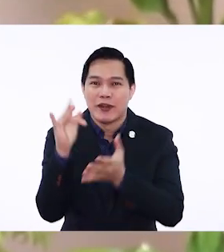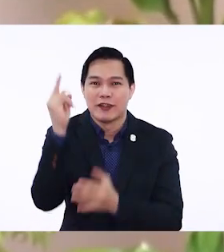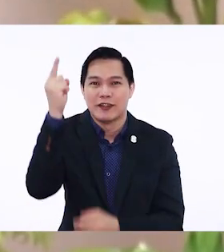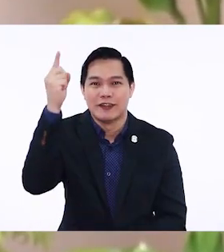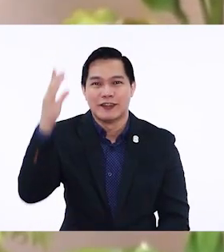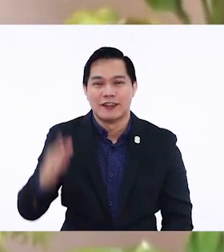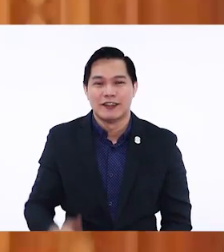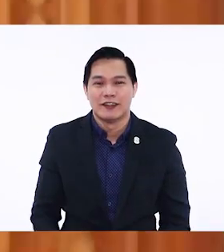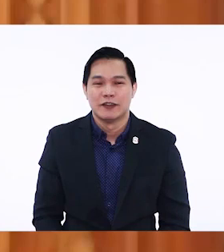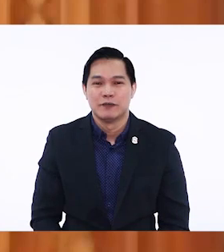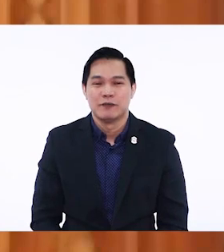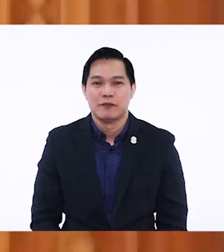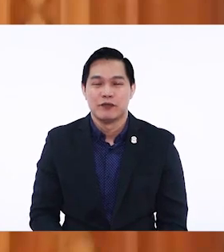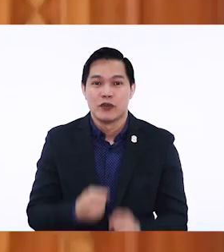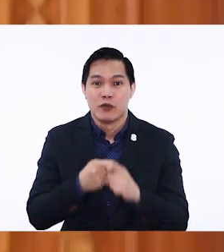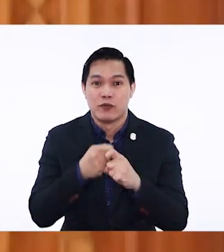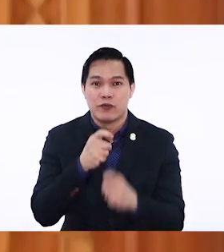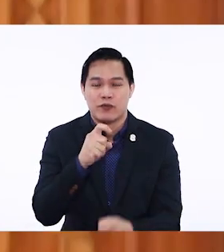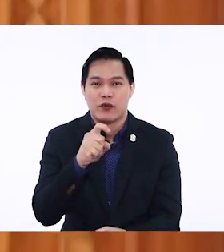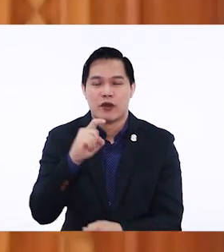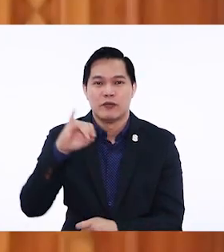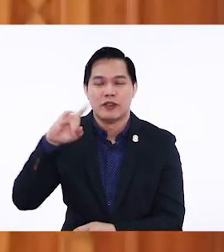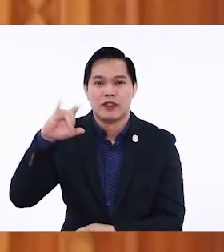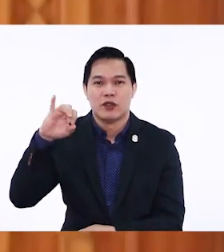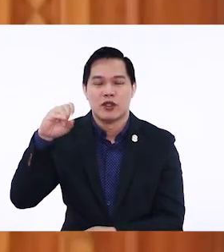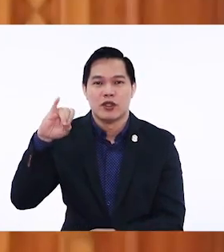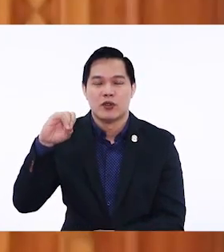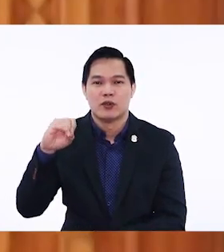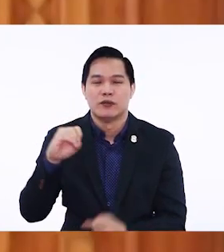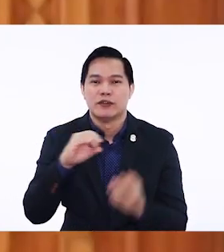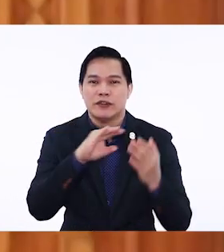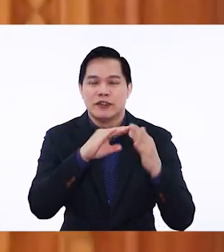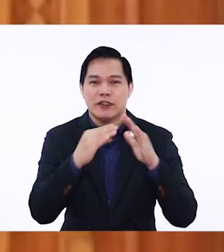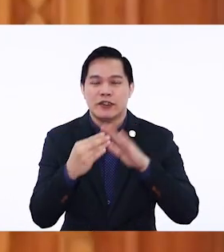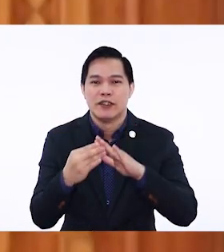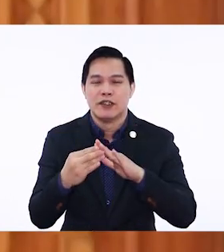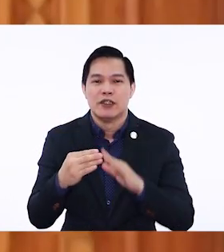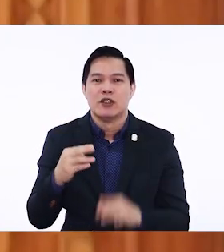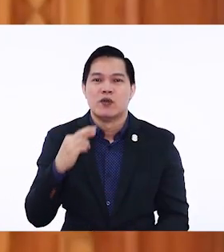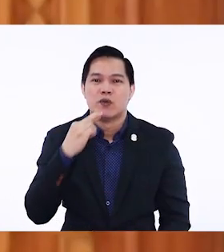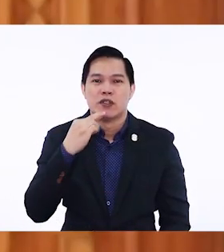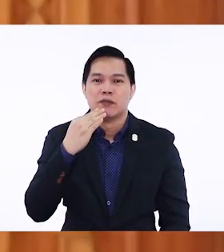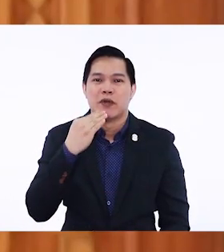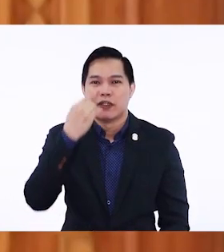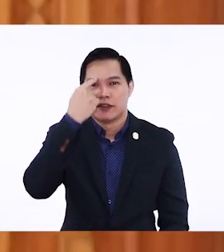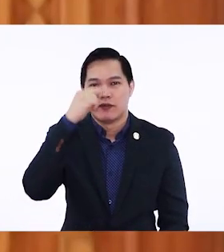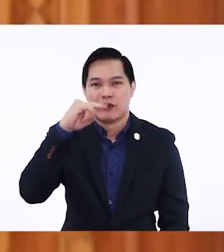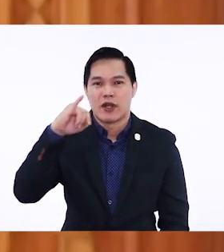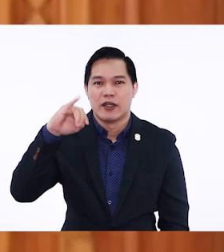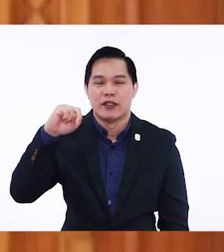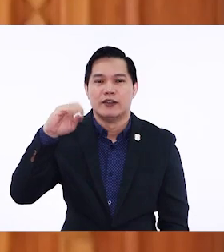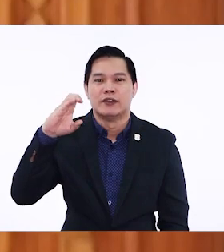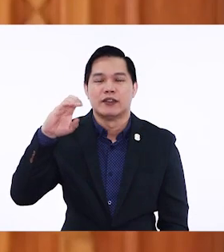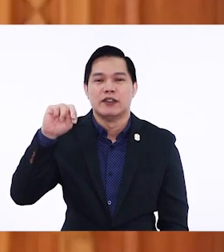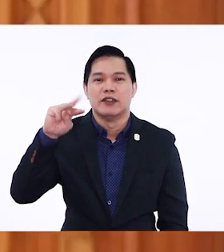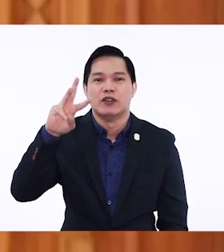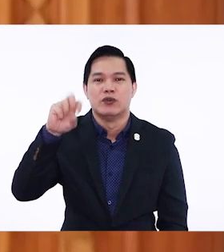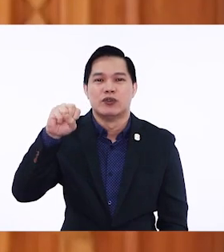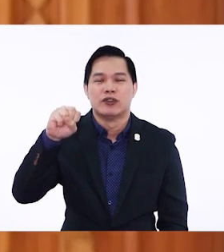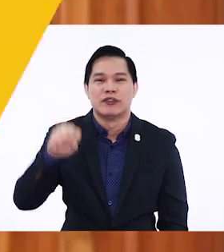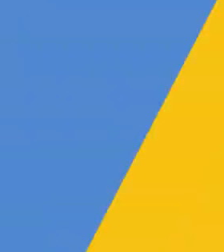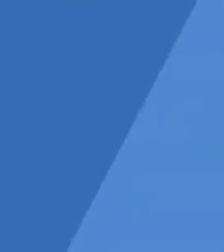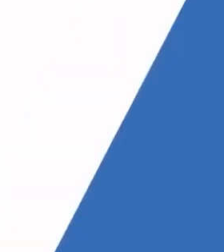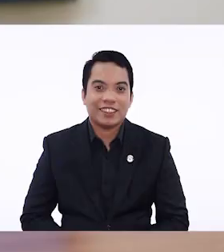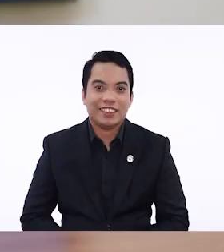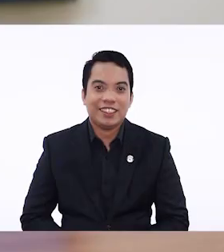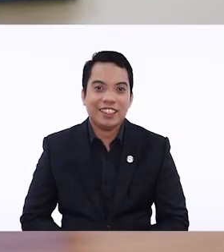Panginoong Diyos. Mula po rito sa Iloilo City, ako po si kapatid na Regine Balasa para sa Iglesia ni Cristo News